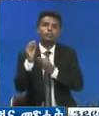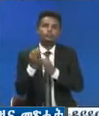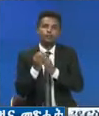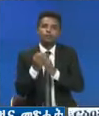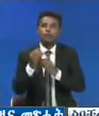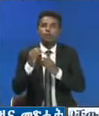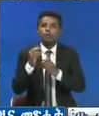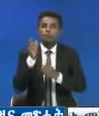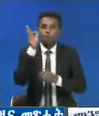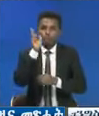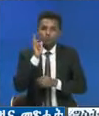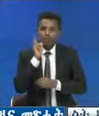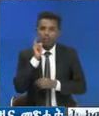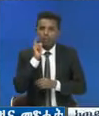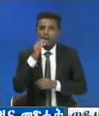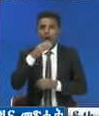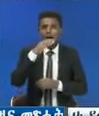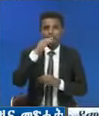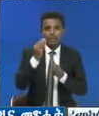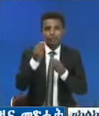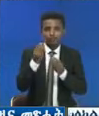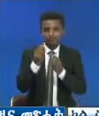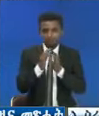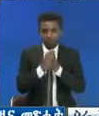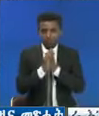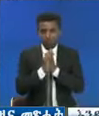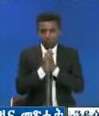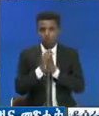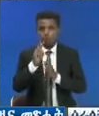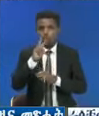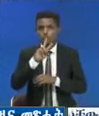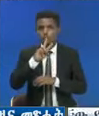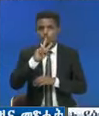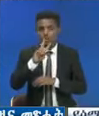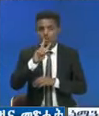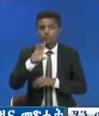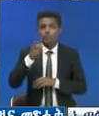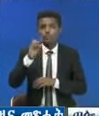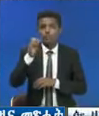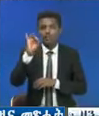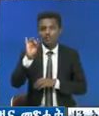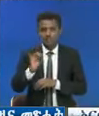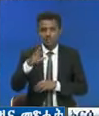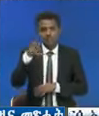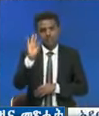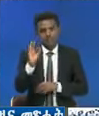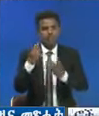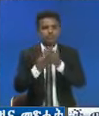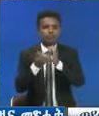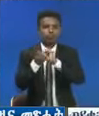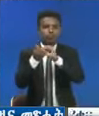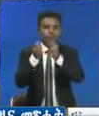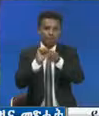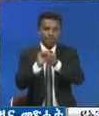ቡና አቮካዶ ስለተጫነው ነው እንጂ ቡናው ወደ 2 ኩንታል እናገኛለን። ከዚያ ተለውጠ ልጆቻችን